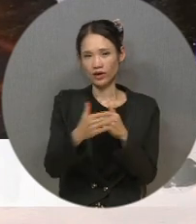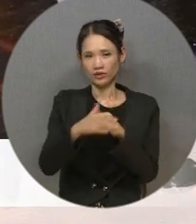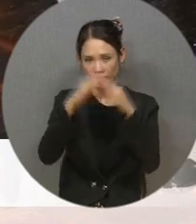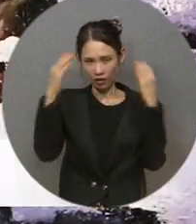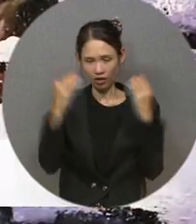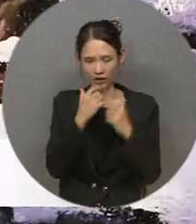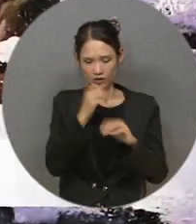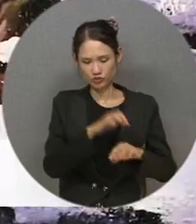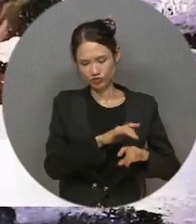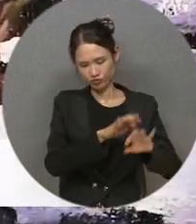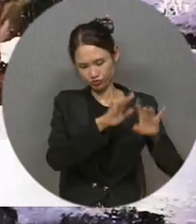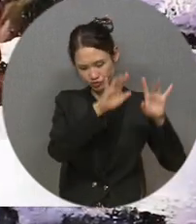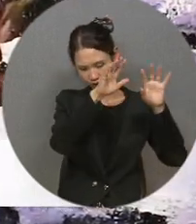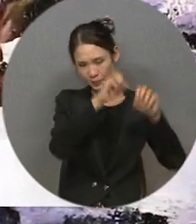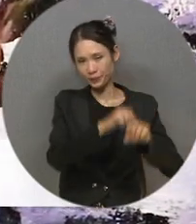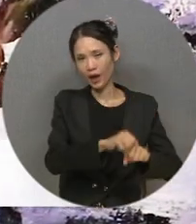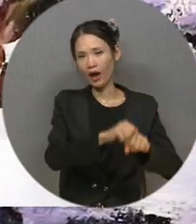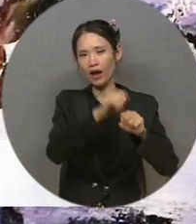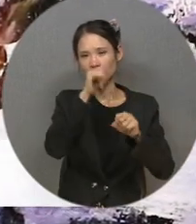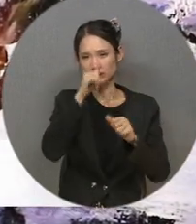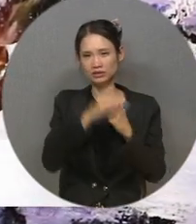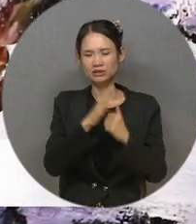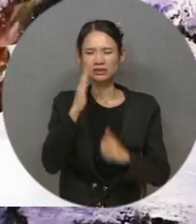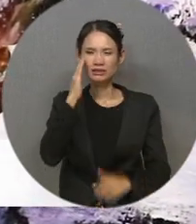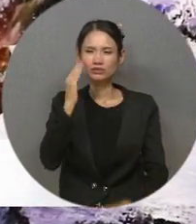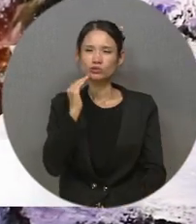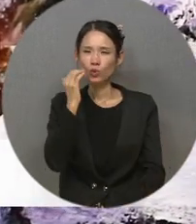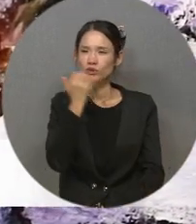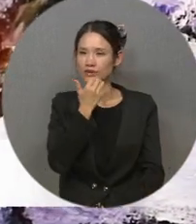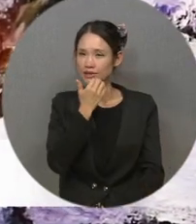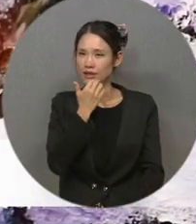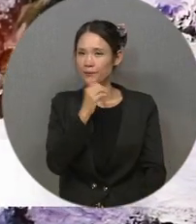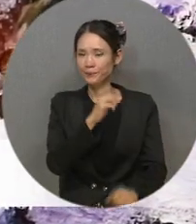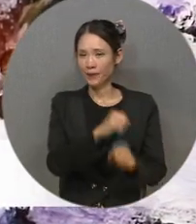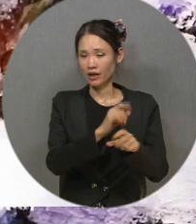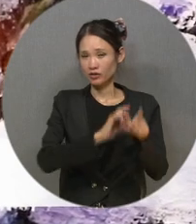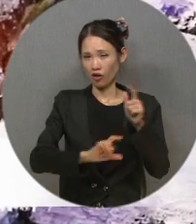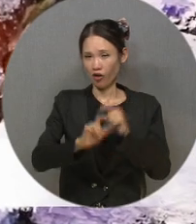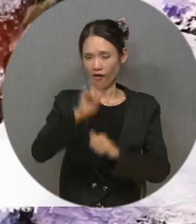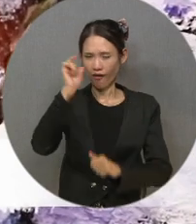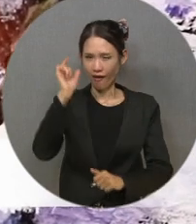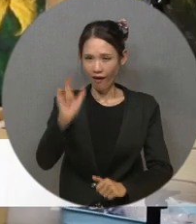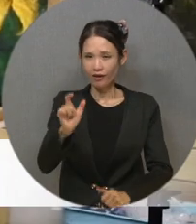추운 겨울 짙은 초록잎 사이에서 더욱 강렬하게 피어냅니다.